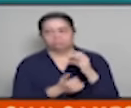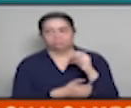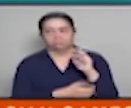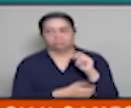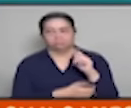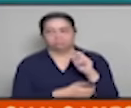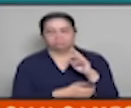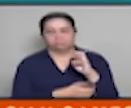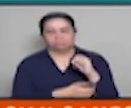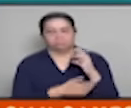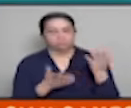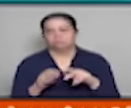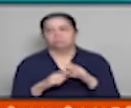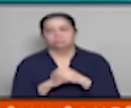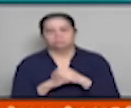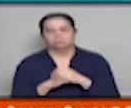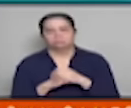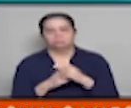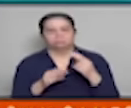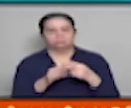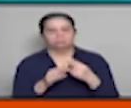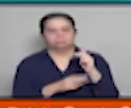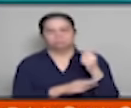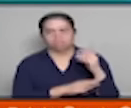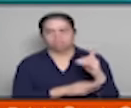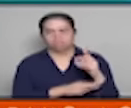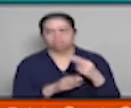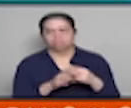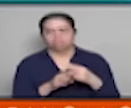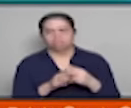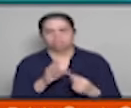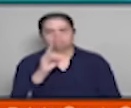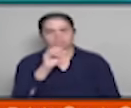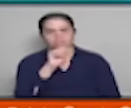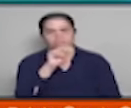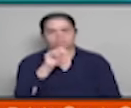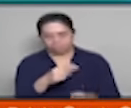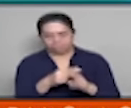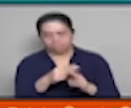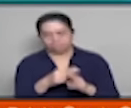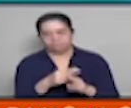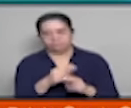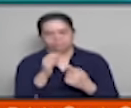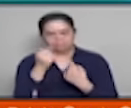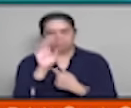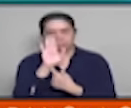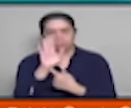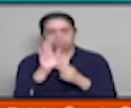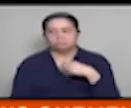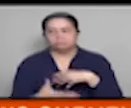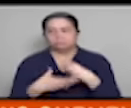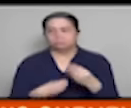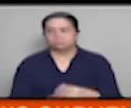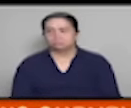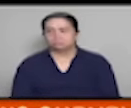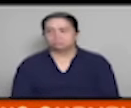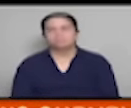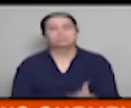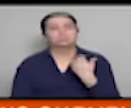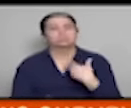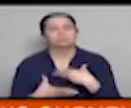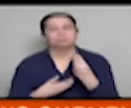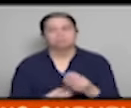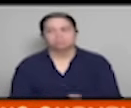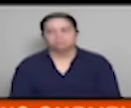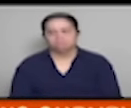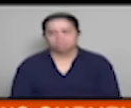Tarem sa Pangasinan. Ang pangalan po ni kagawad ay Danilo Rizol. Pakita natin muna yung video. Bakit po ako